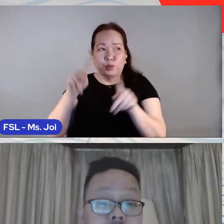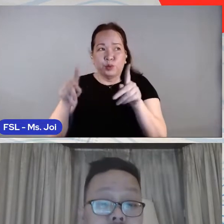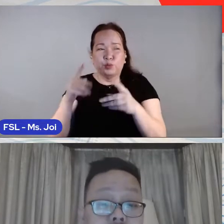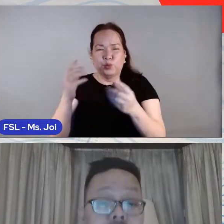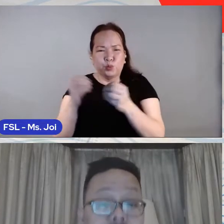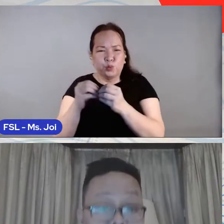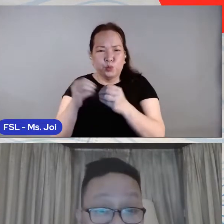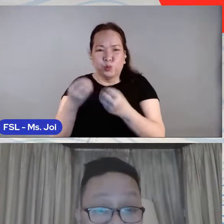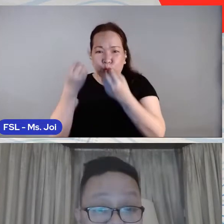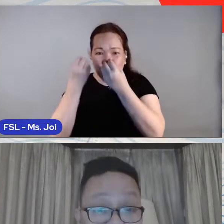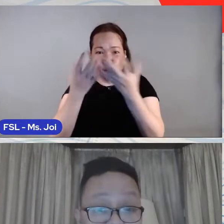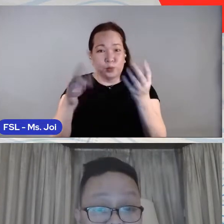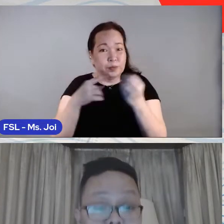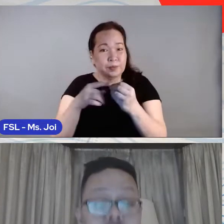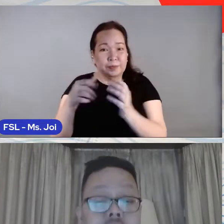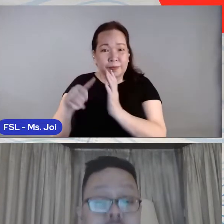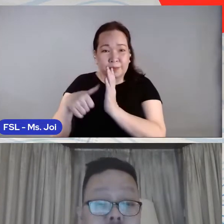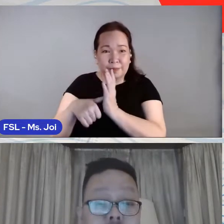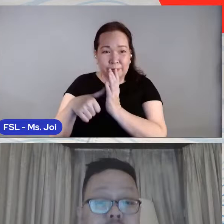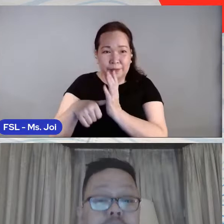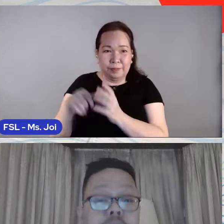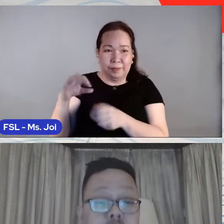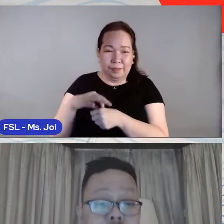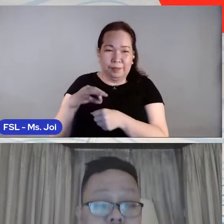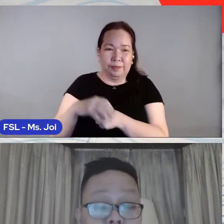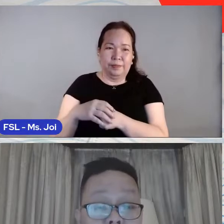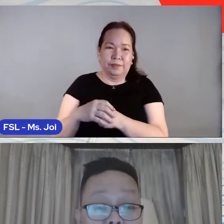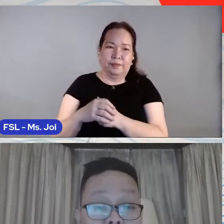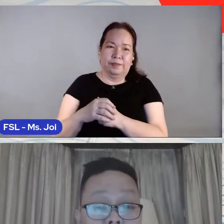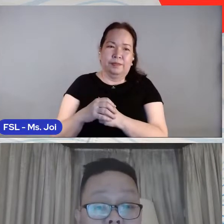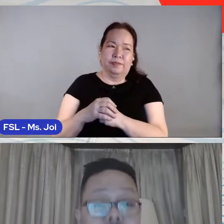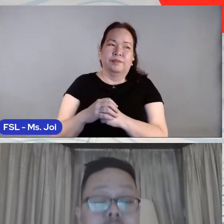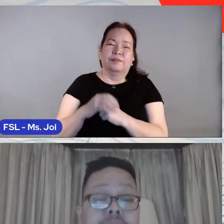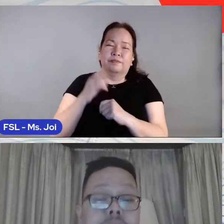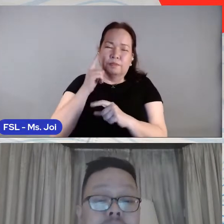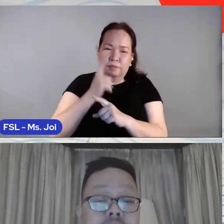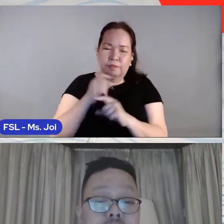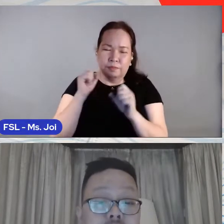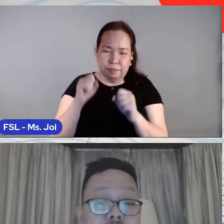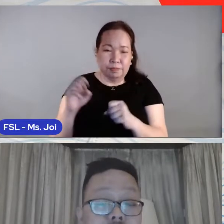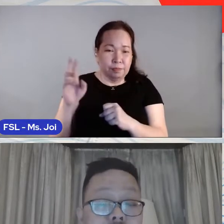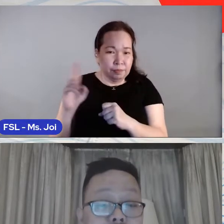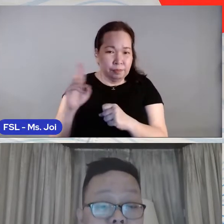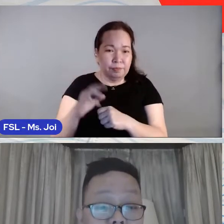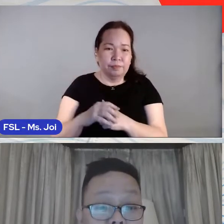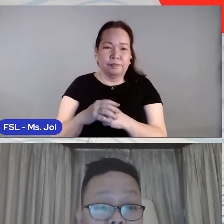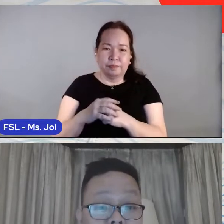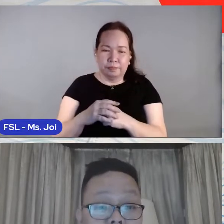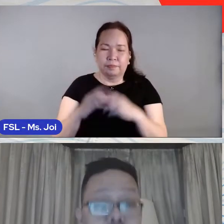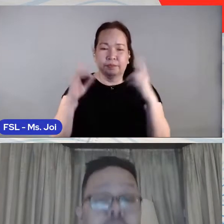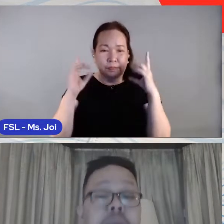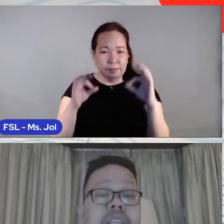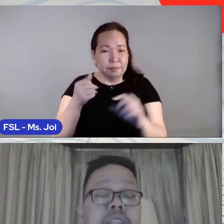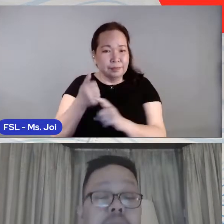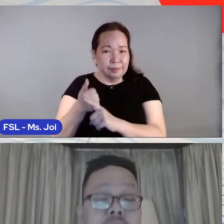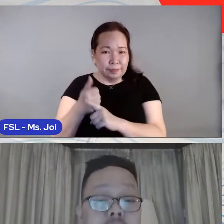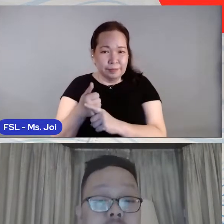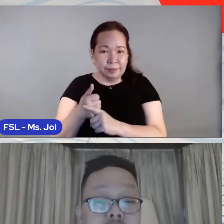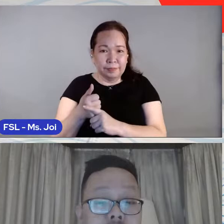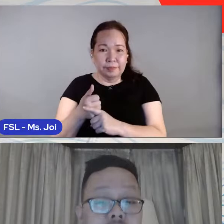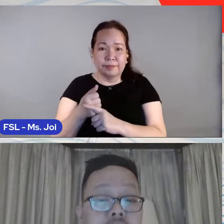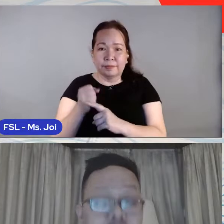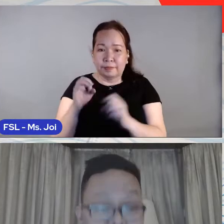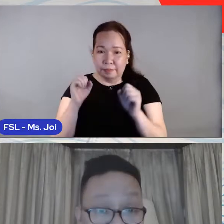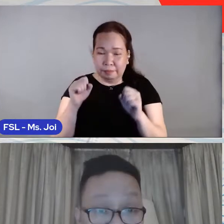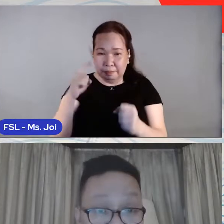the elections na katatapos lamang. Information na pwede niyong gamitin para magdesisyon kayo for yourself kung maniniwala